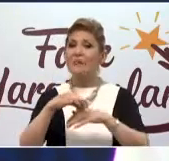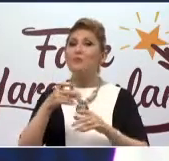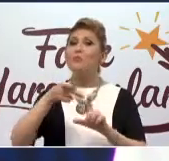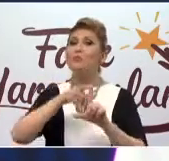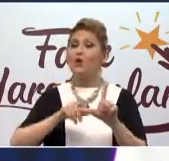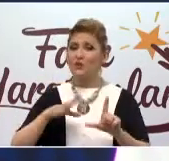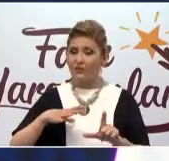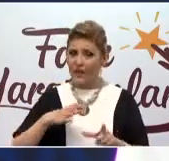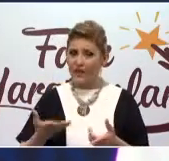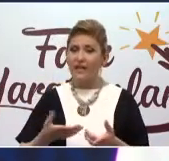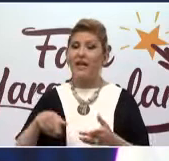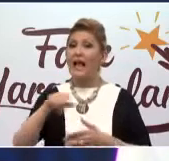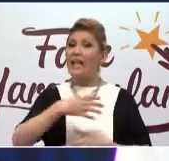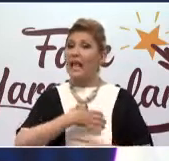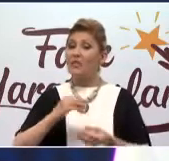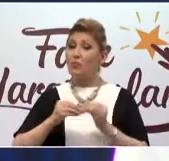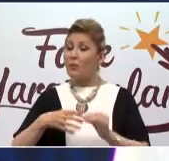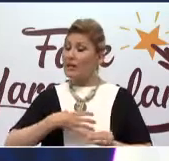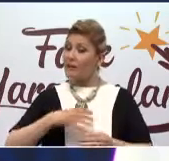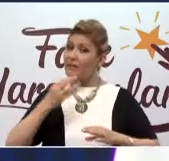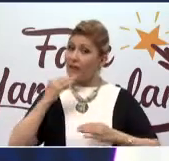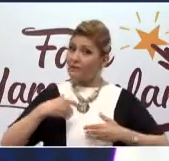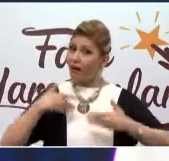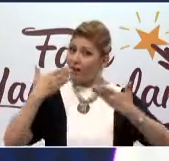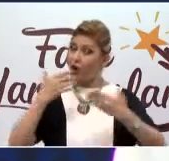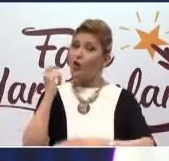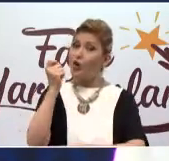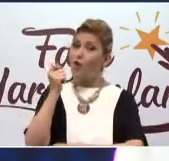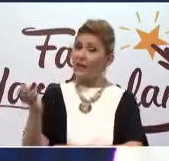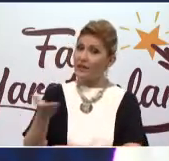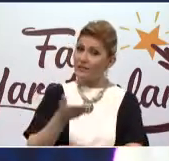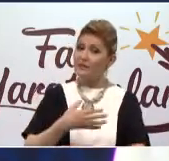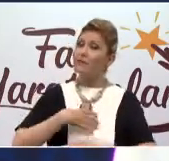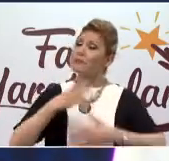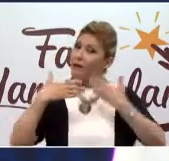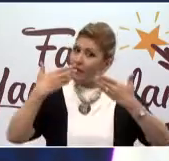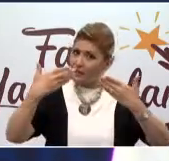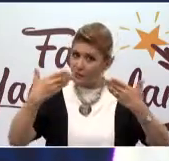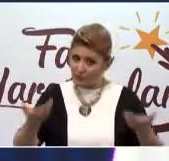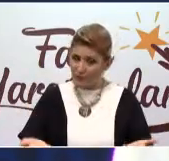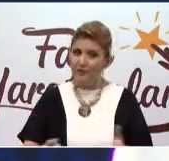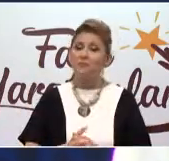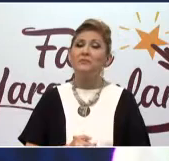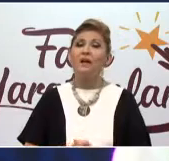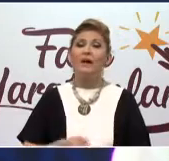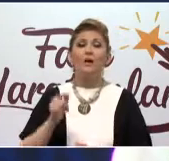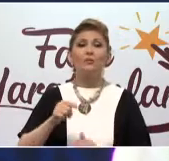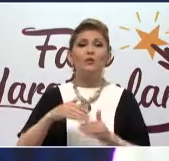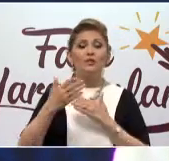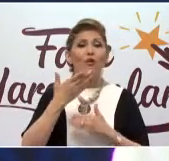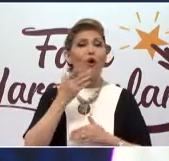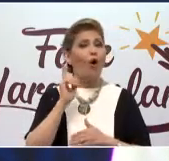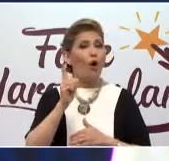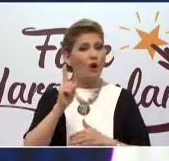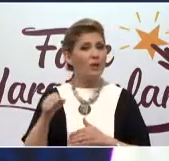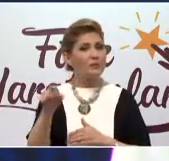Tourette sendromlu gençler kendi problemlerini kendi ağızlarında anlatabiliyorlar. Konferanslar çok fazla rol alıyorlar. Bunların dışında öğretmenlere